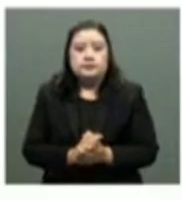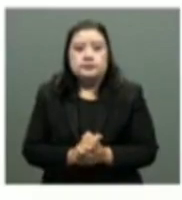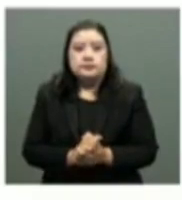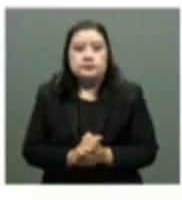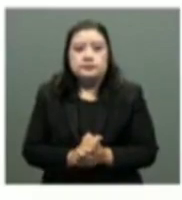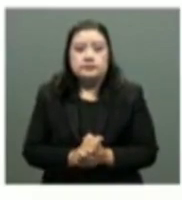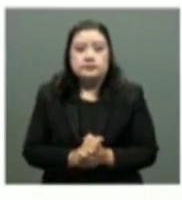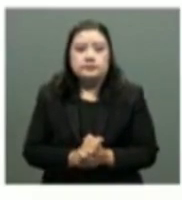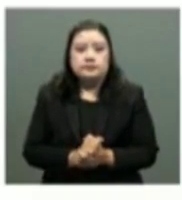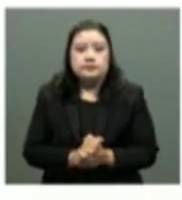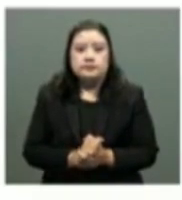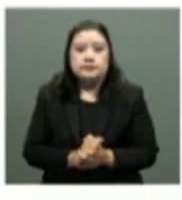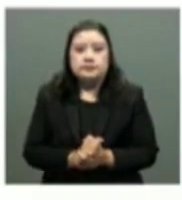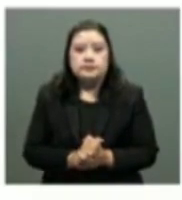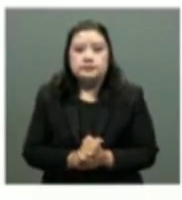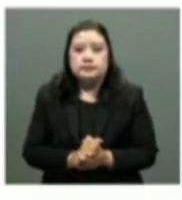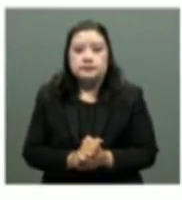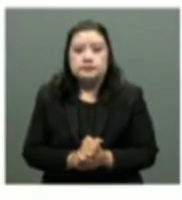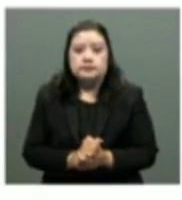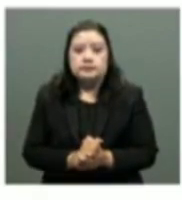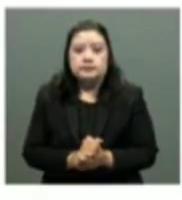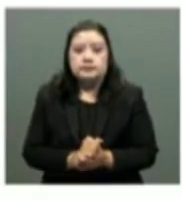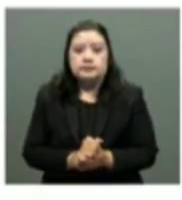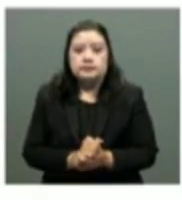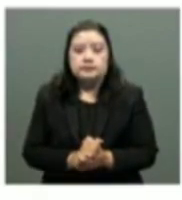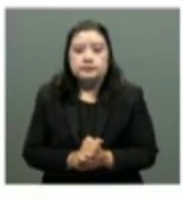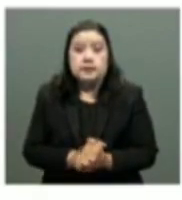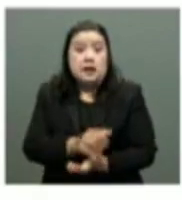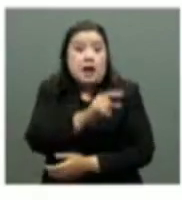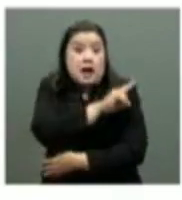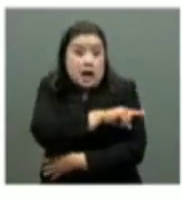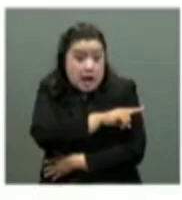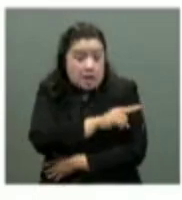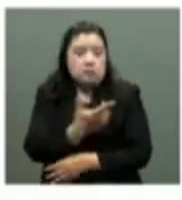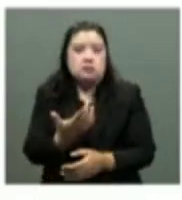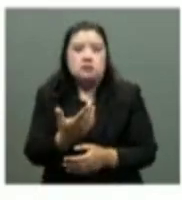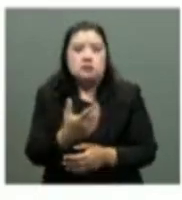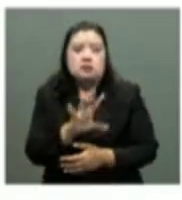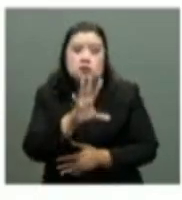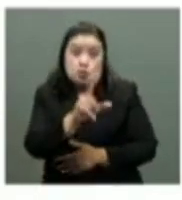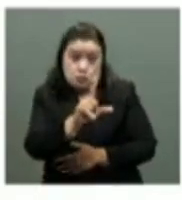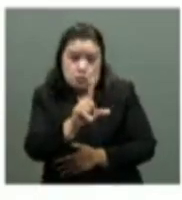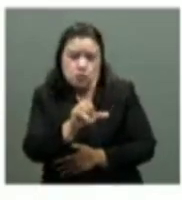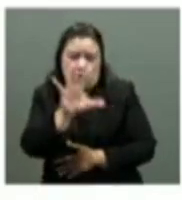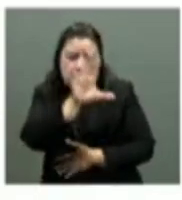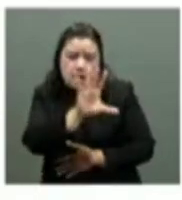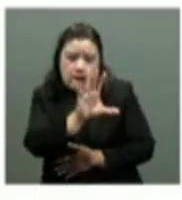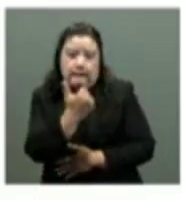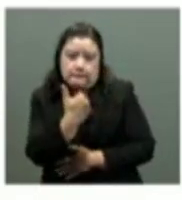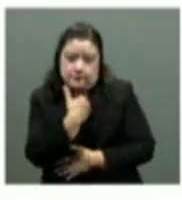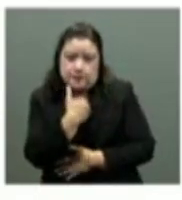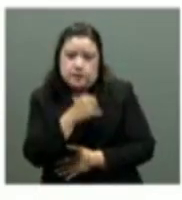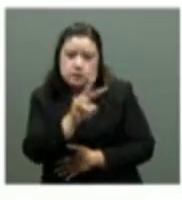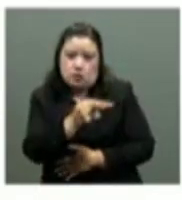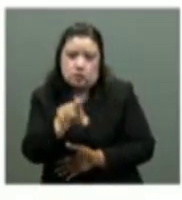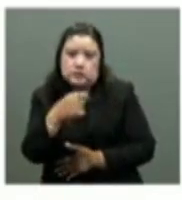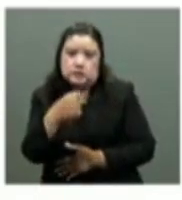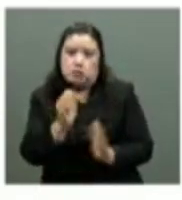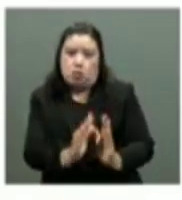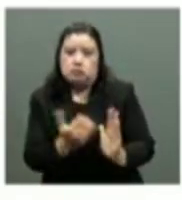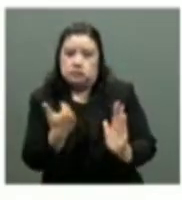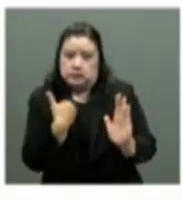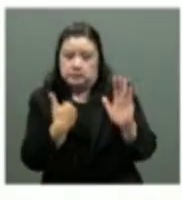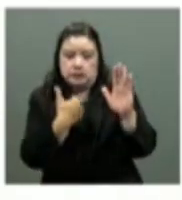สีใกล้ๆกับชมพูเรื่อๆ2ถึง10รายนี่เยอะมากเลยนะครับหลายจังหวัดทีเดียวนะ